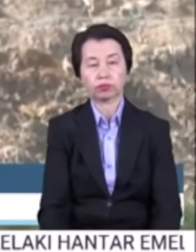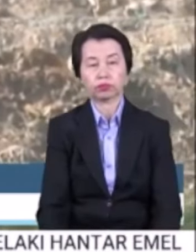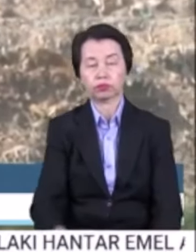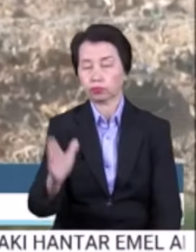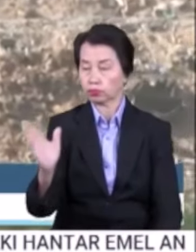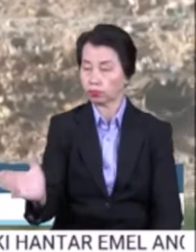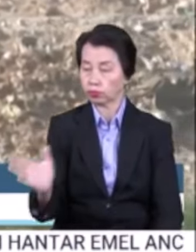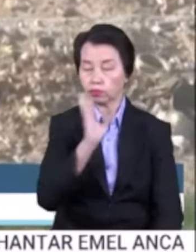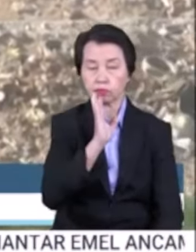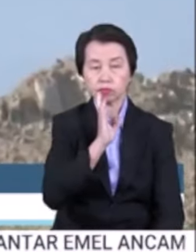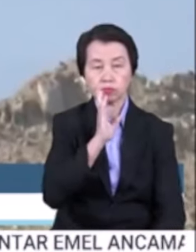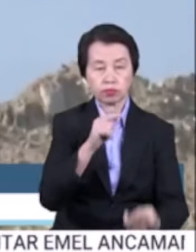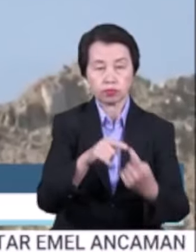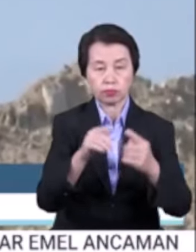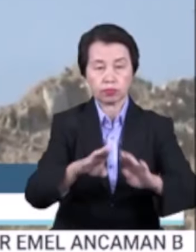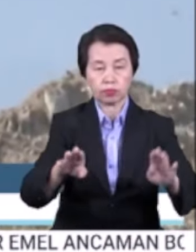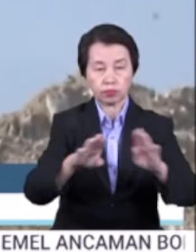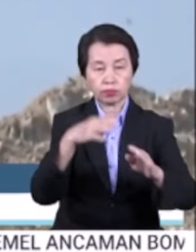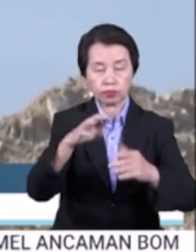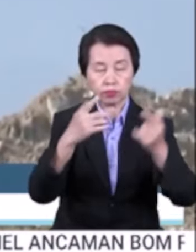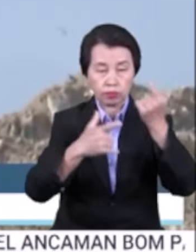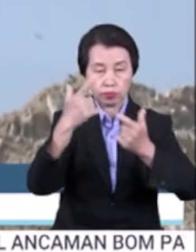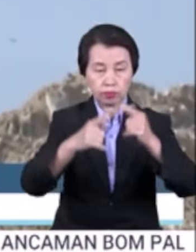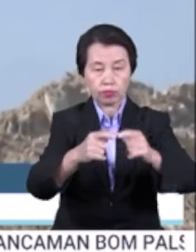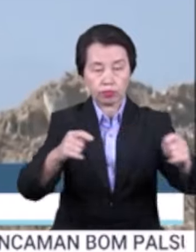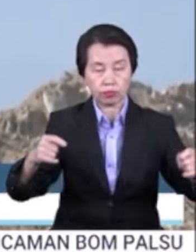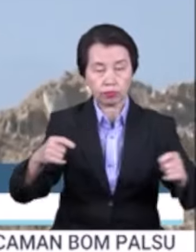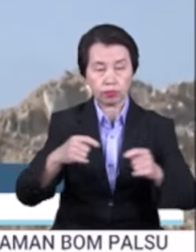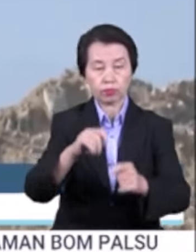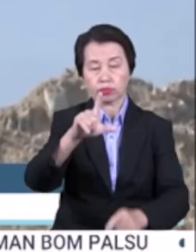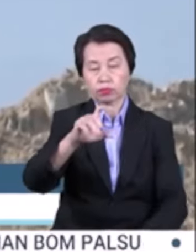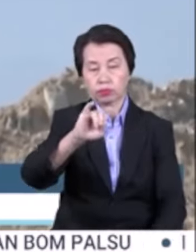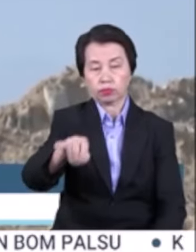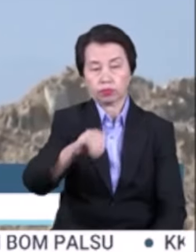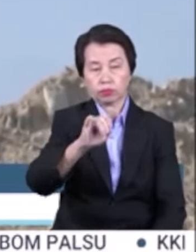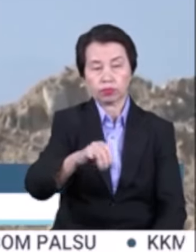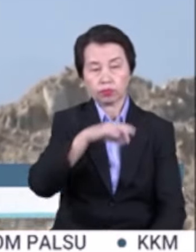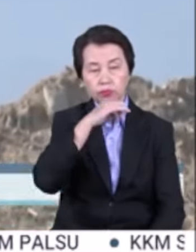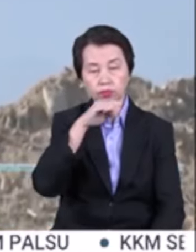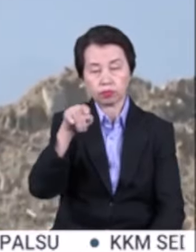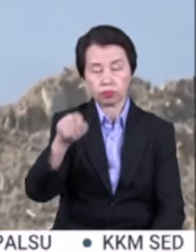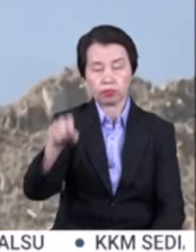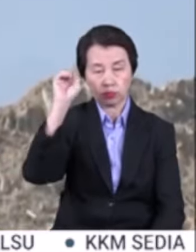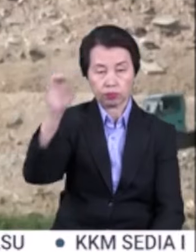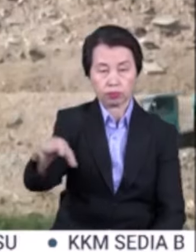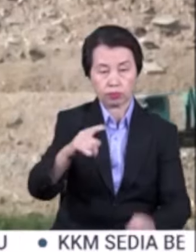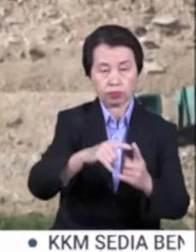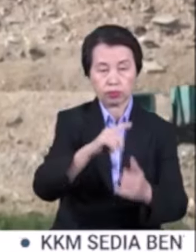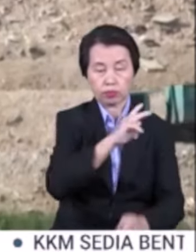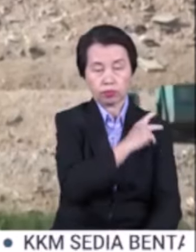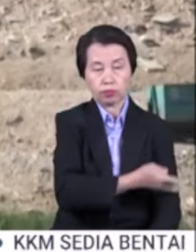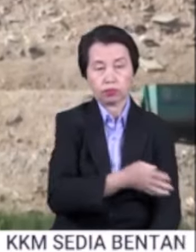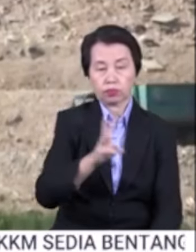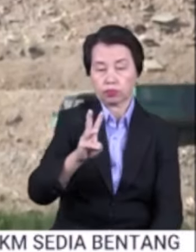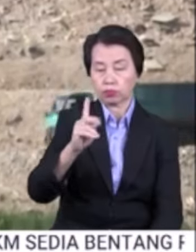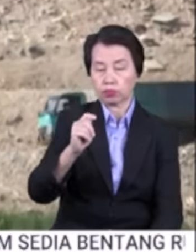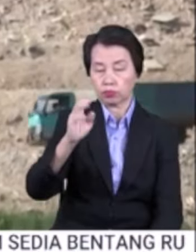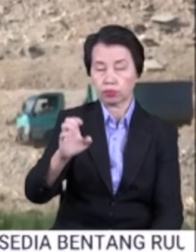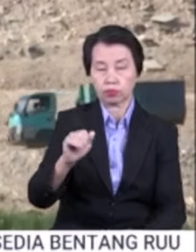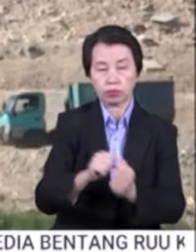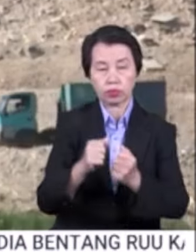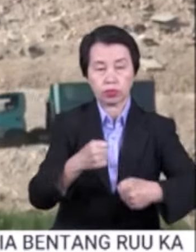Beliau berkata demikian kepada pemberita selepas lawatan tapak projek loji rawatan sisa pepejal Waste to Energy WTE di Sungai